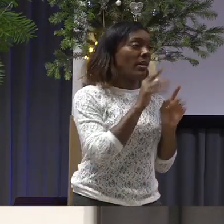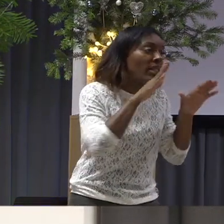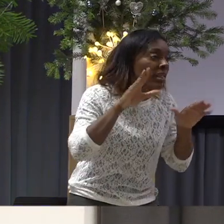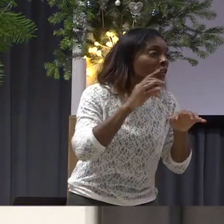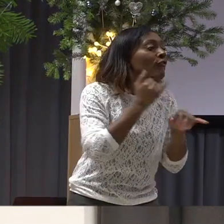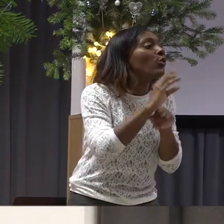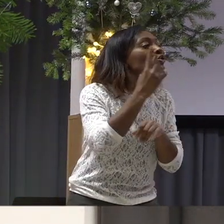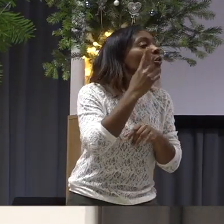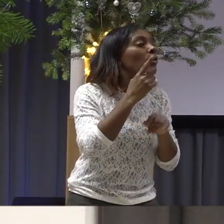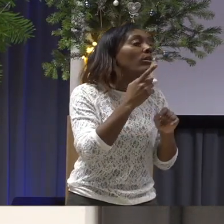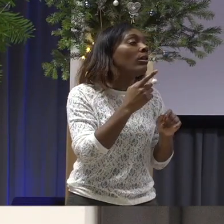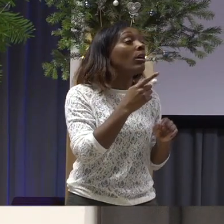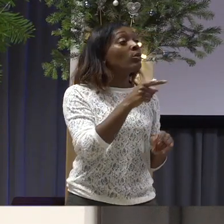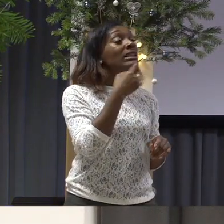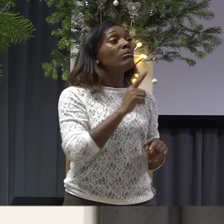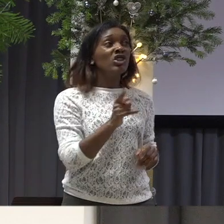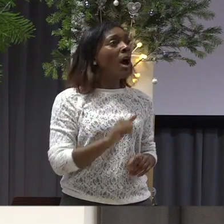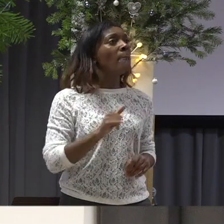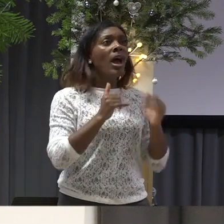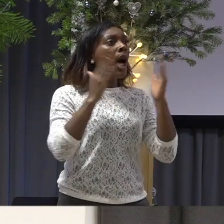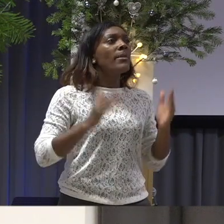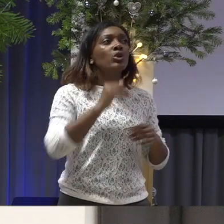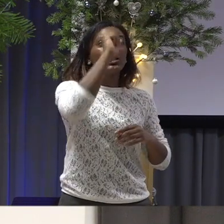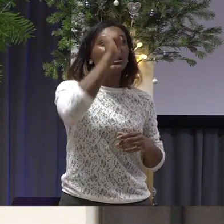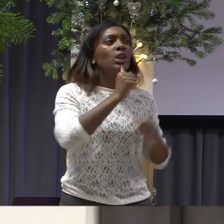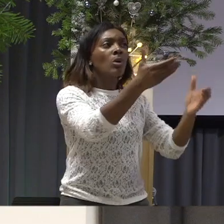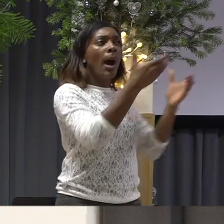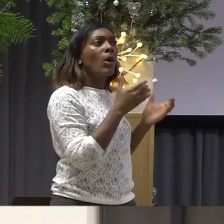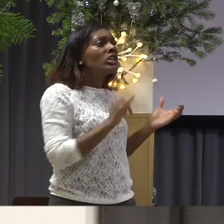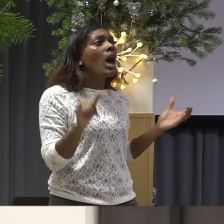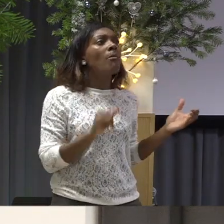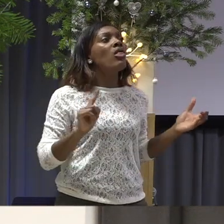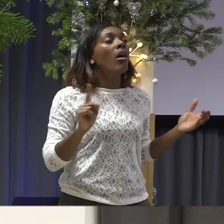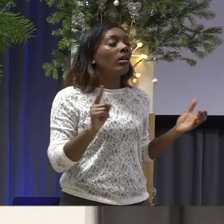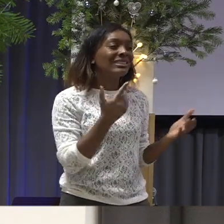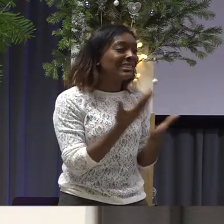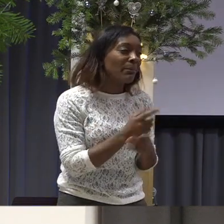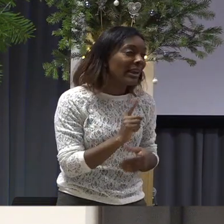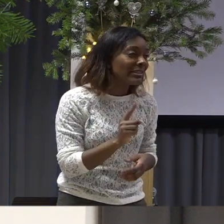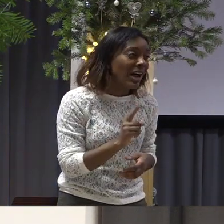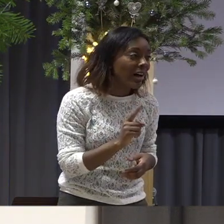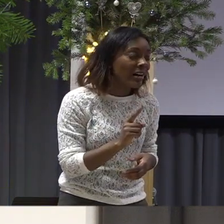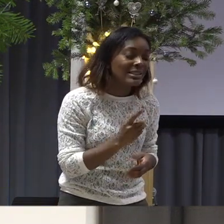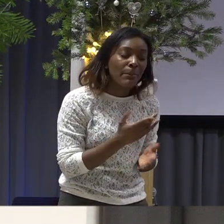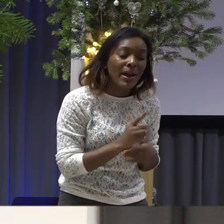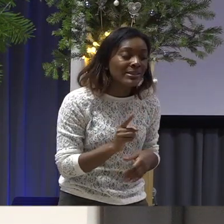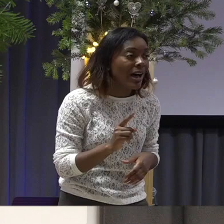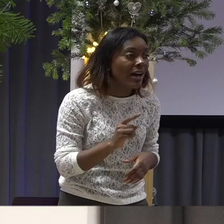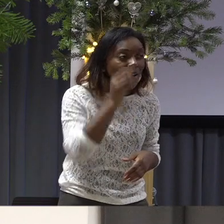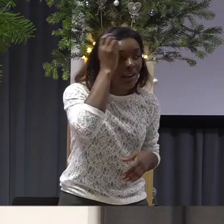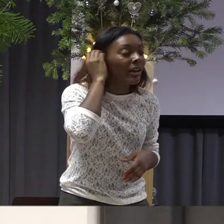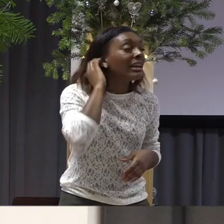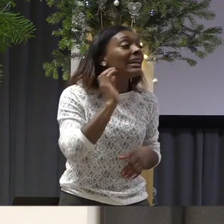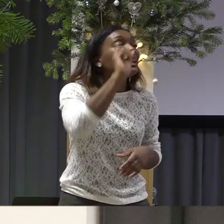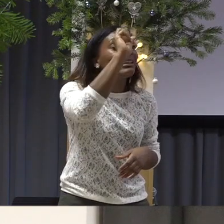n'ai pas ramené une idole chez moi. Mais vous savez, c'est quoi l'idole? L'idole, c'est cette chose-là qui prend